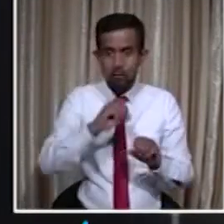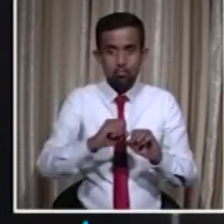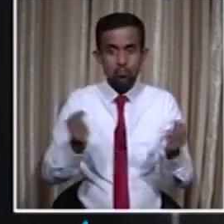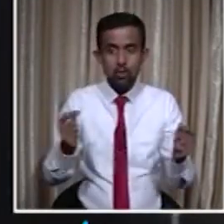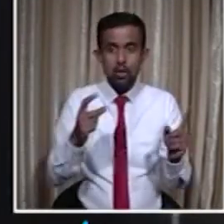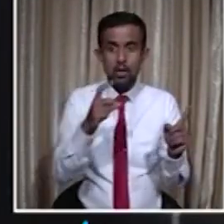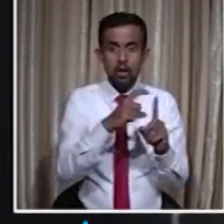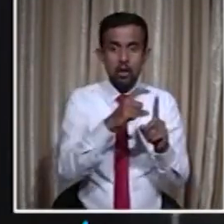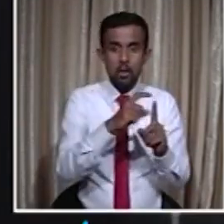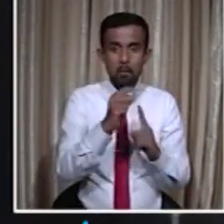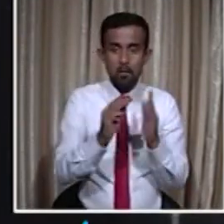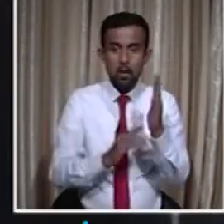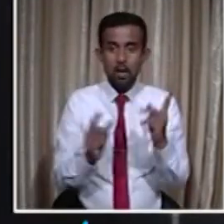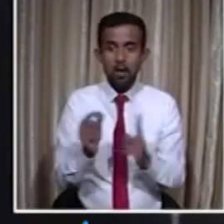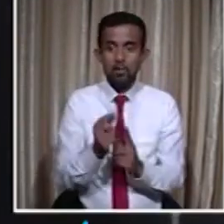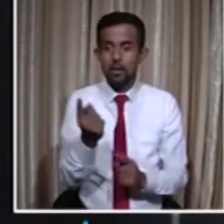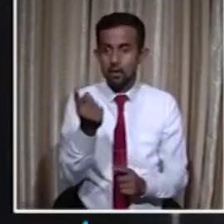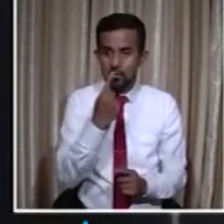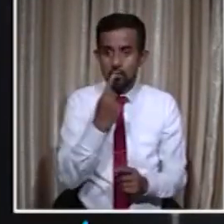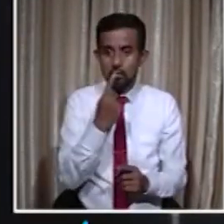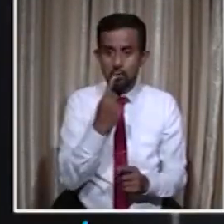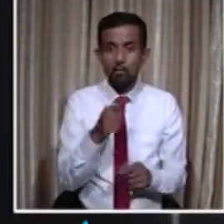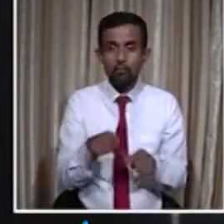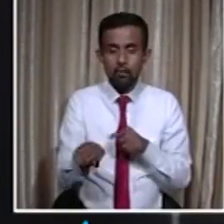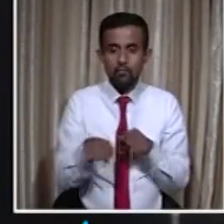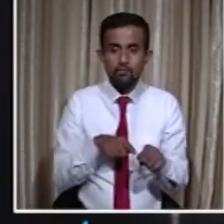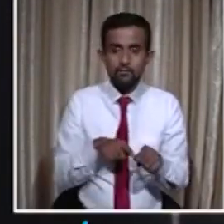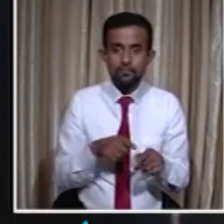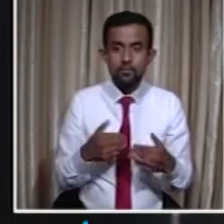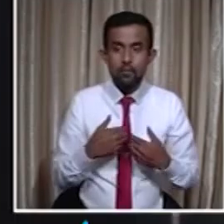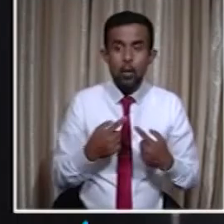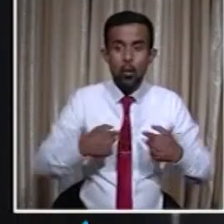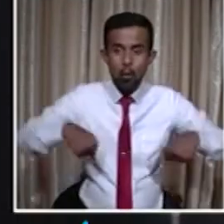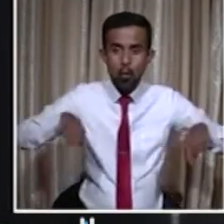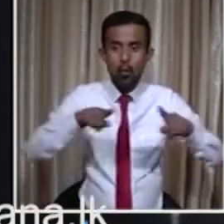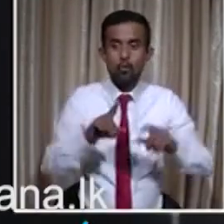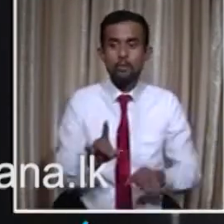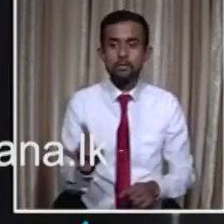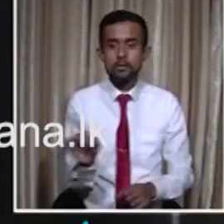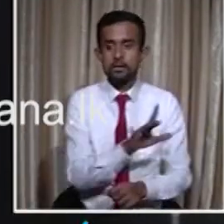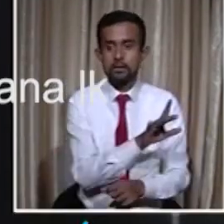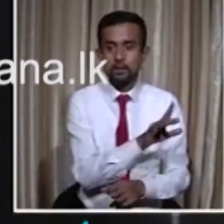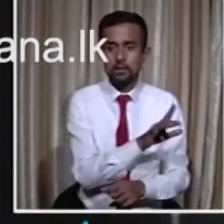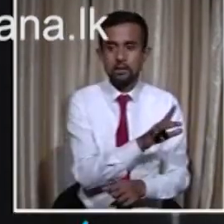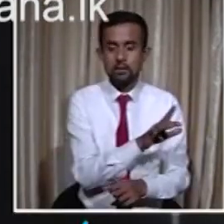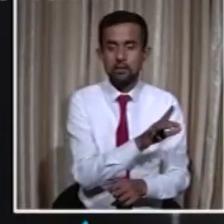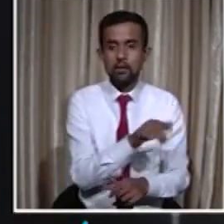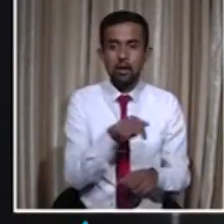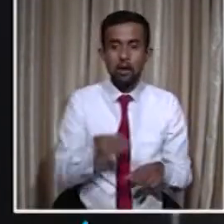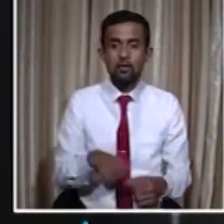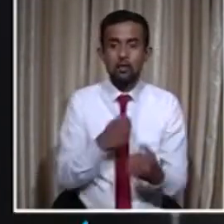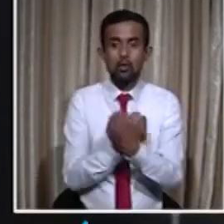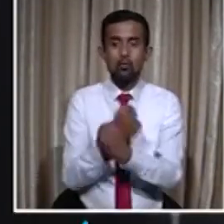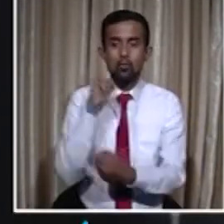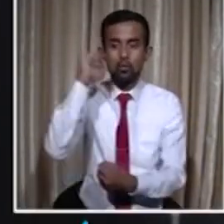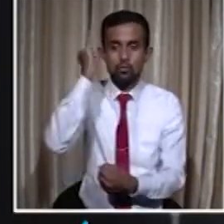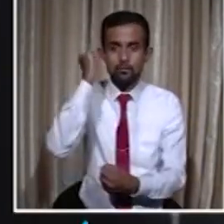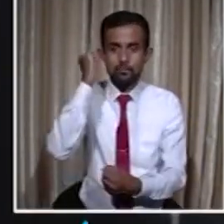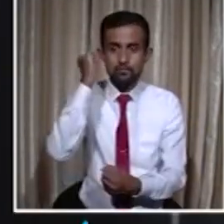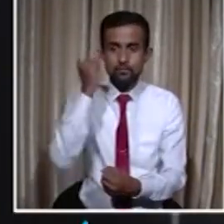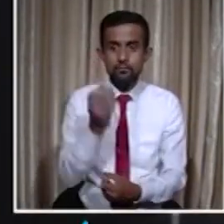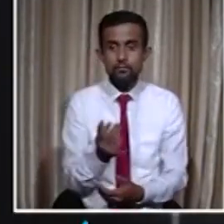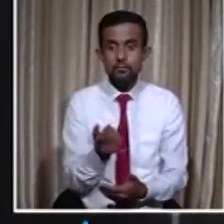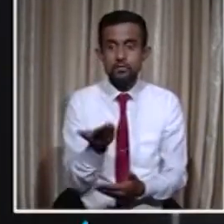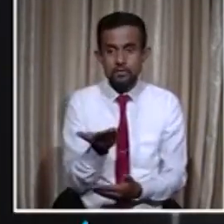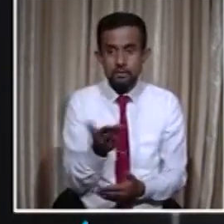සරප්පිරම මන්ත්‍රීතුමා කිව්වා, මැතිතුමා කිව්වා වගේ අපි සියලු දෙනා මේකයි. අද මොකද්ද පොලිස්පතිවරයාට ඉල්ලීමක්